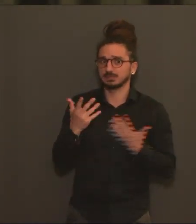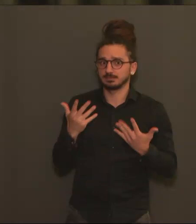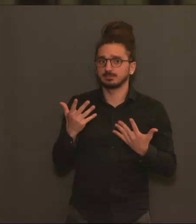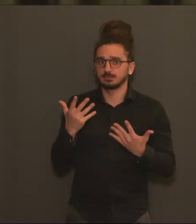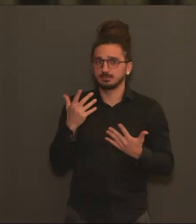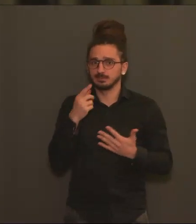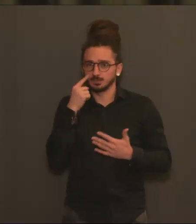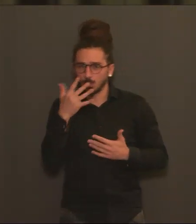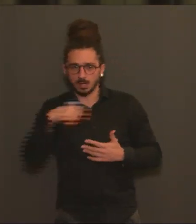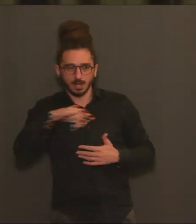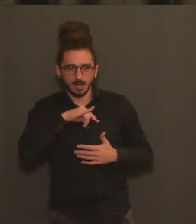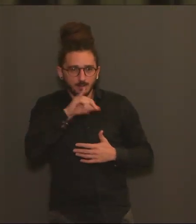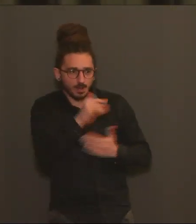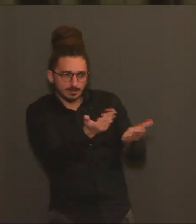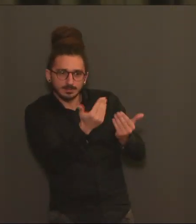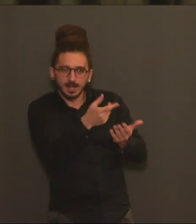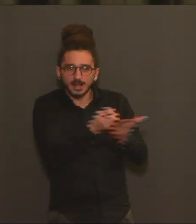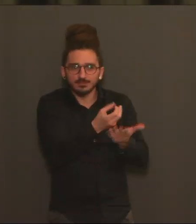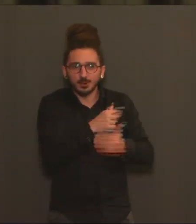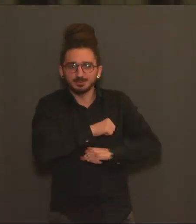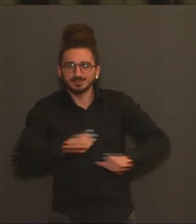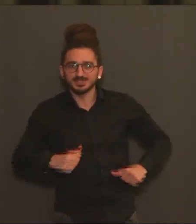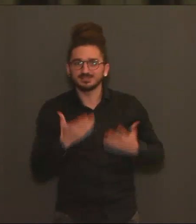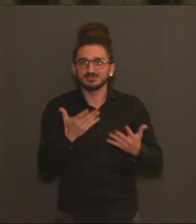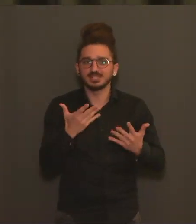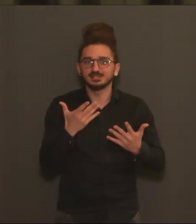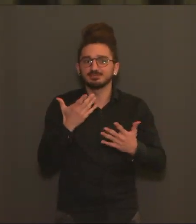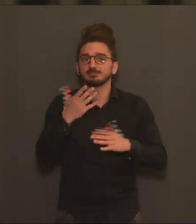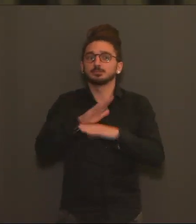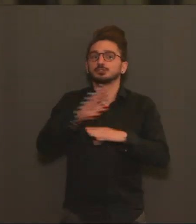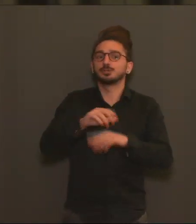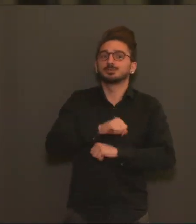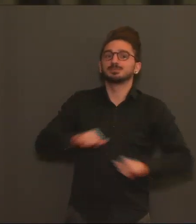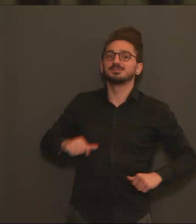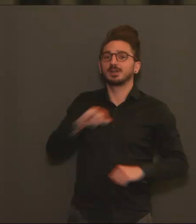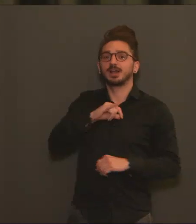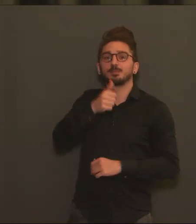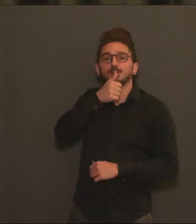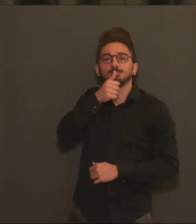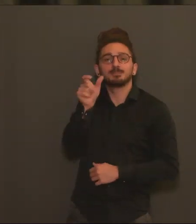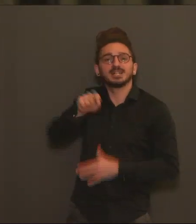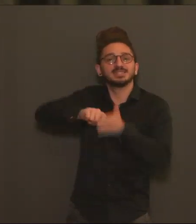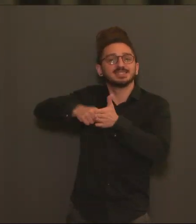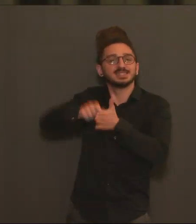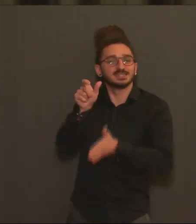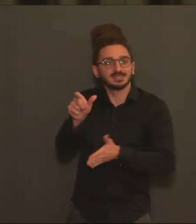déjà reçu quelques signalements d'invitations frauduleuses, donc soyons attentifs lorsque nous recevrons une invitation.